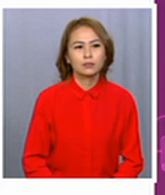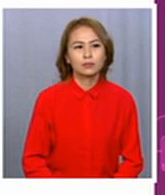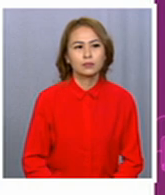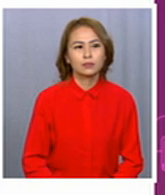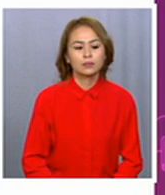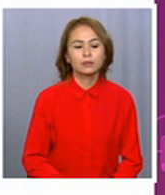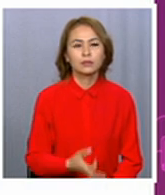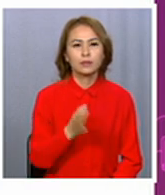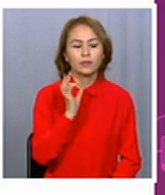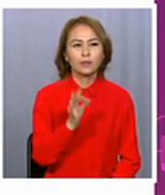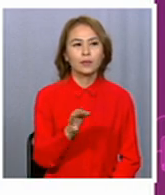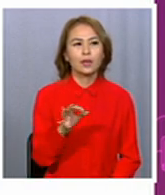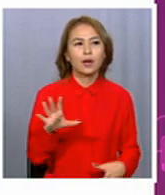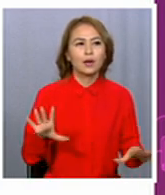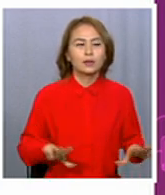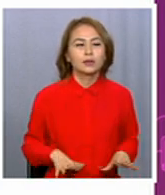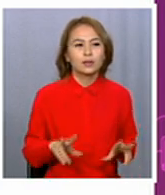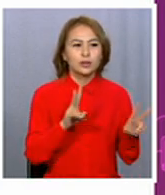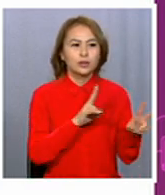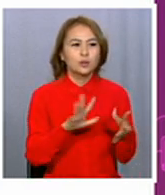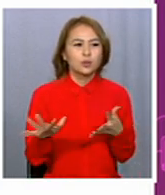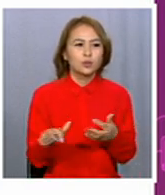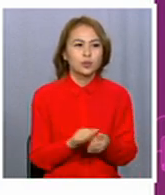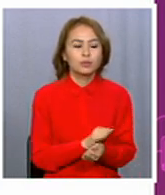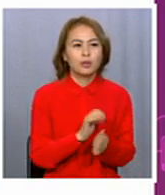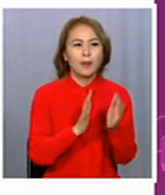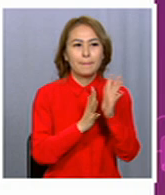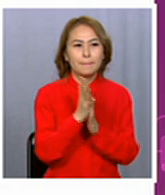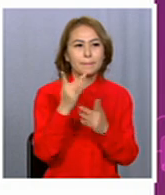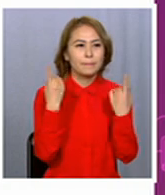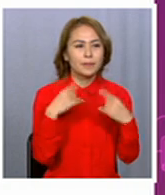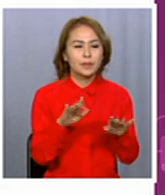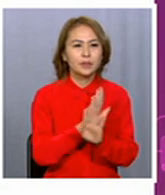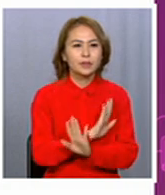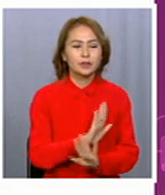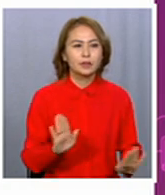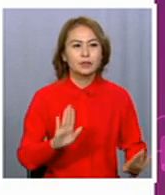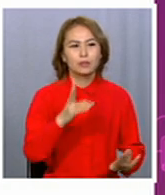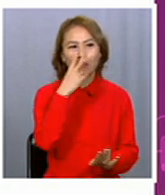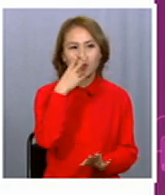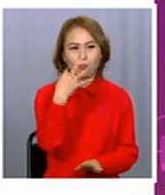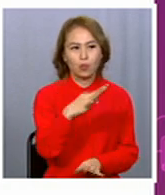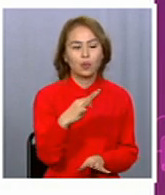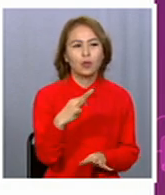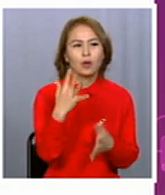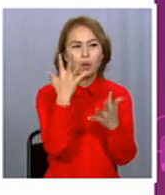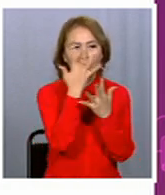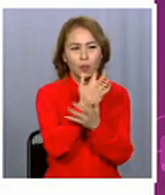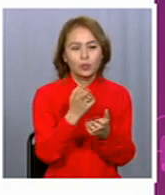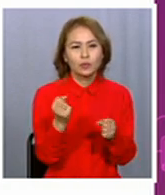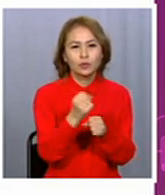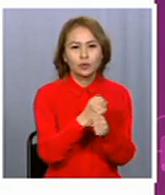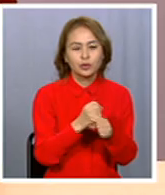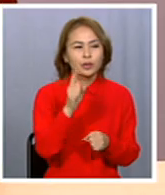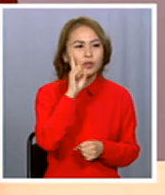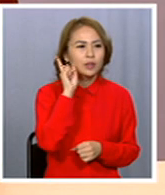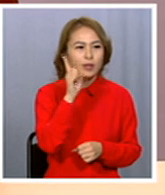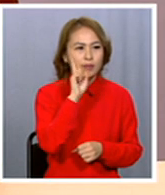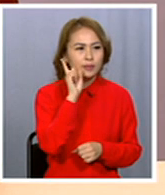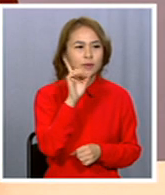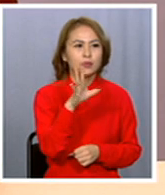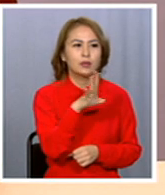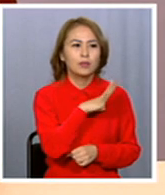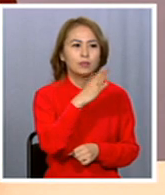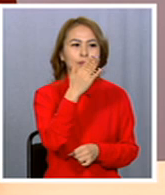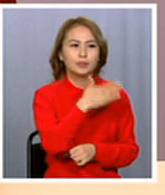Дұрыс айтасындар, ат қадалған жердің шөбі басқа шөпте емес, бояуы қанық, қою жасыл, тым балдыр. Бойында